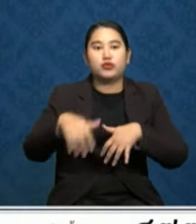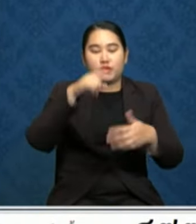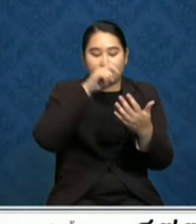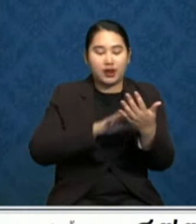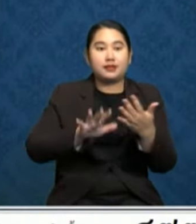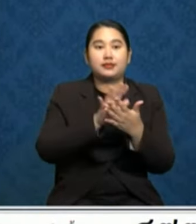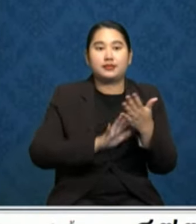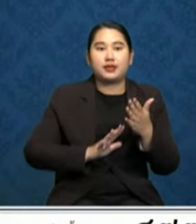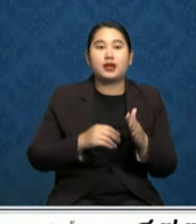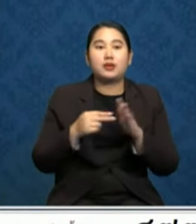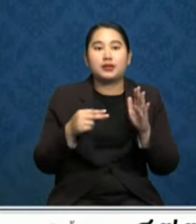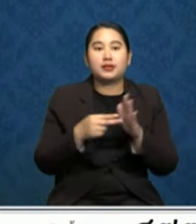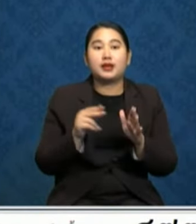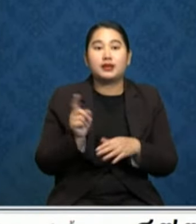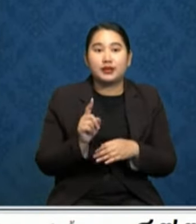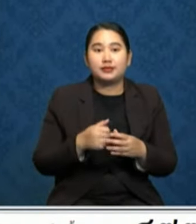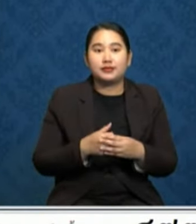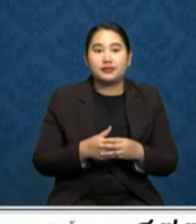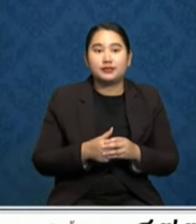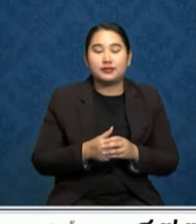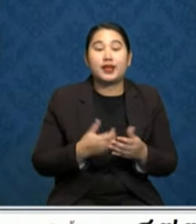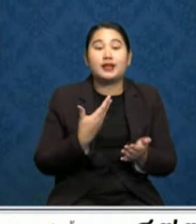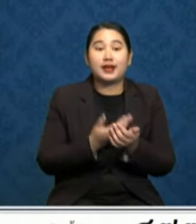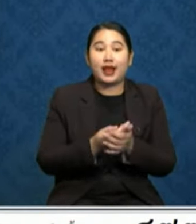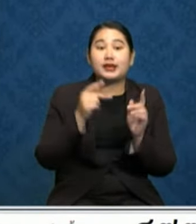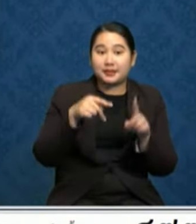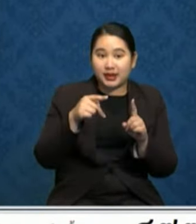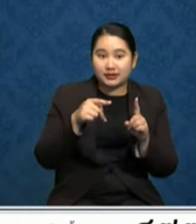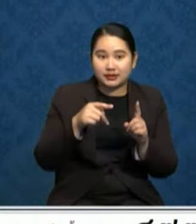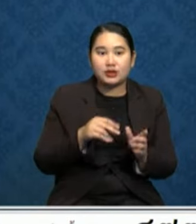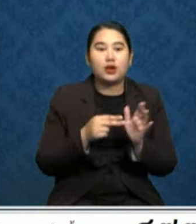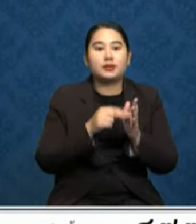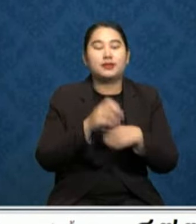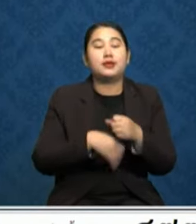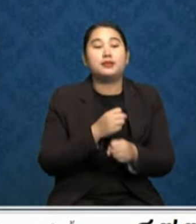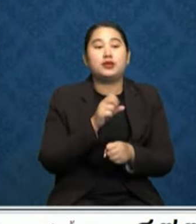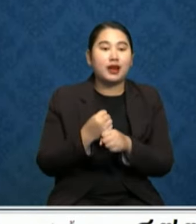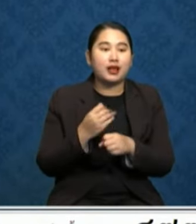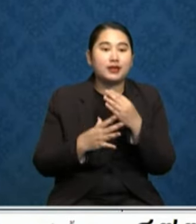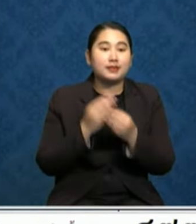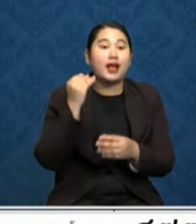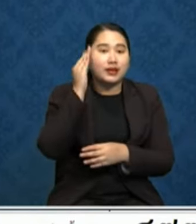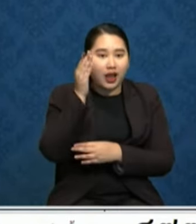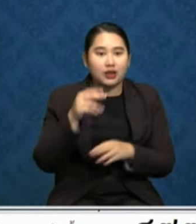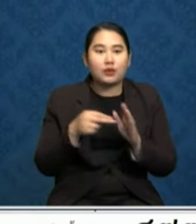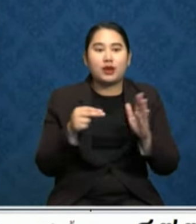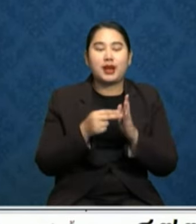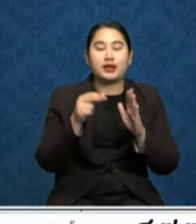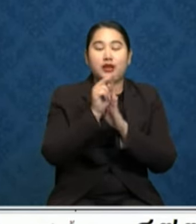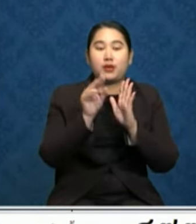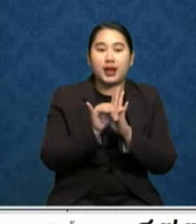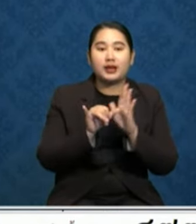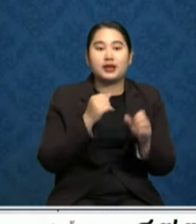ศครับว่าเงินไร่ละ 1,000 บาทเนี่ยในปี68เนี่ยนะครับท่านจะมีนโยบ